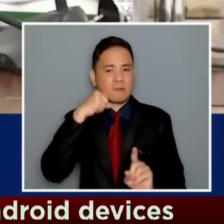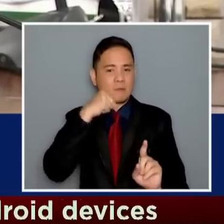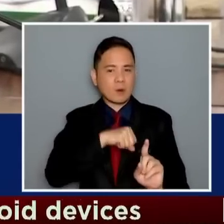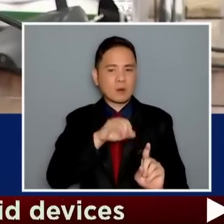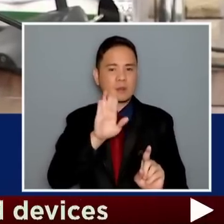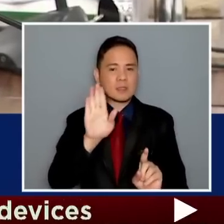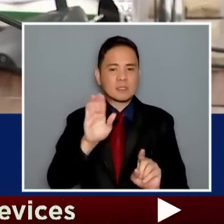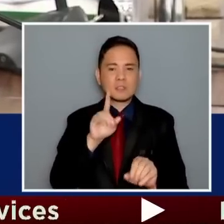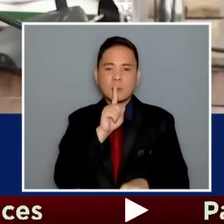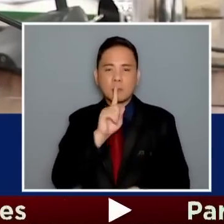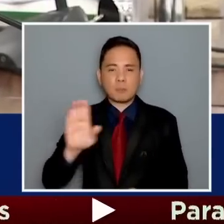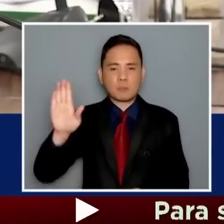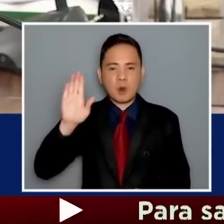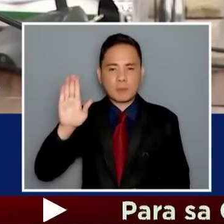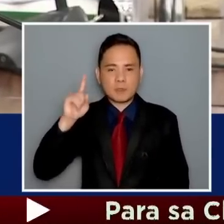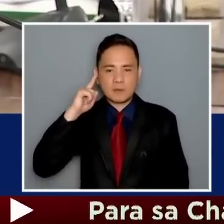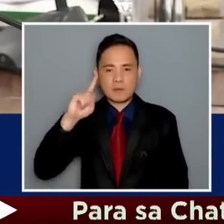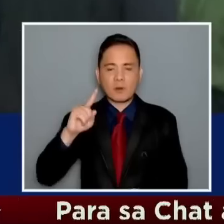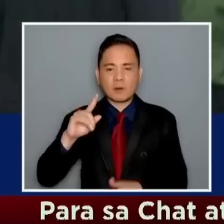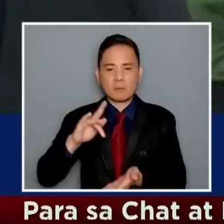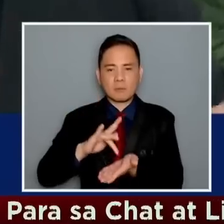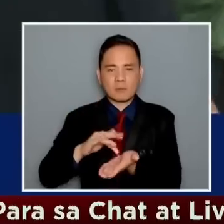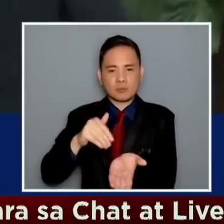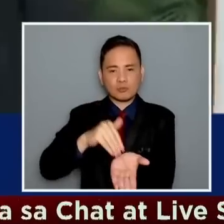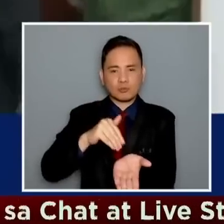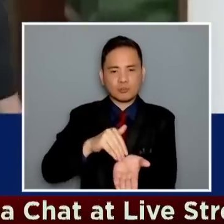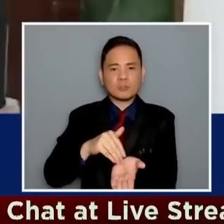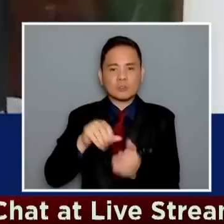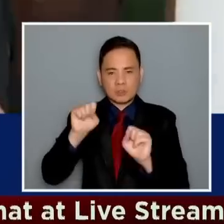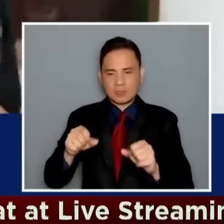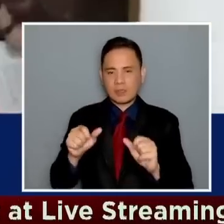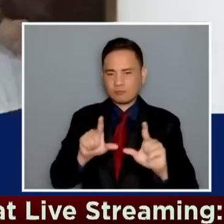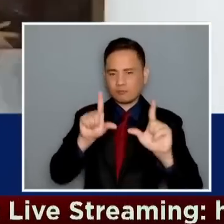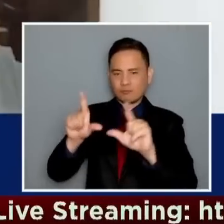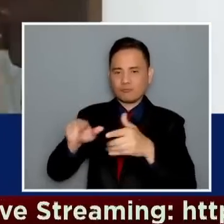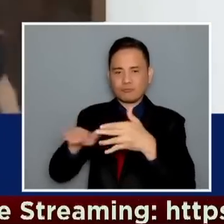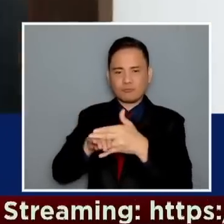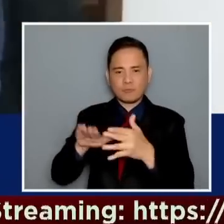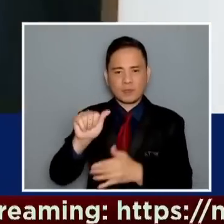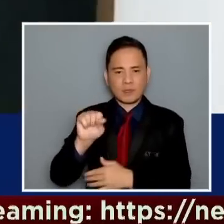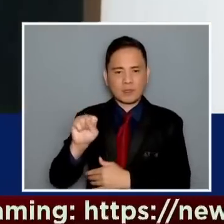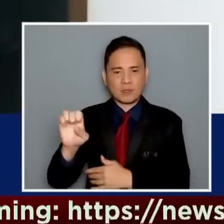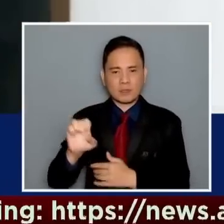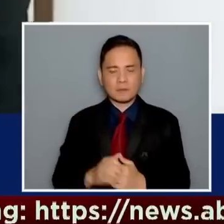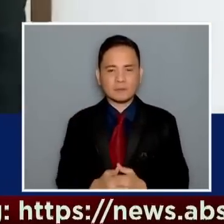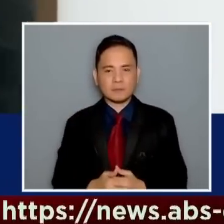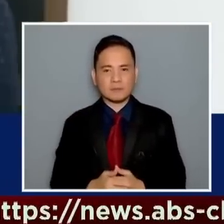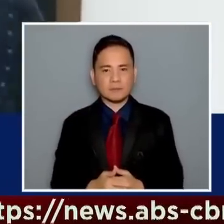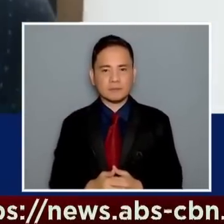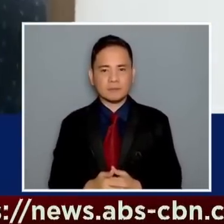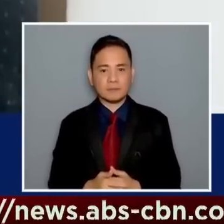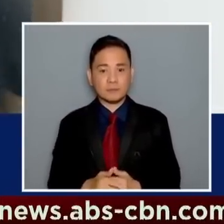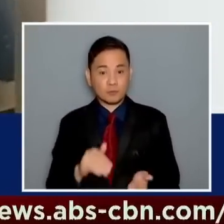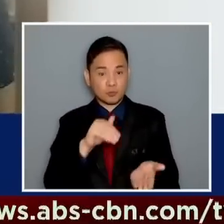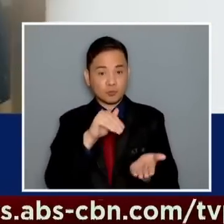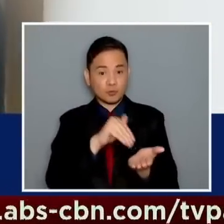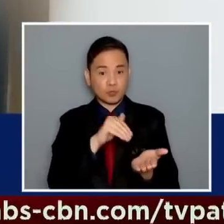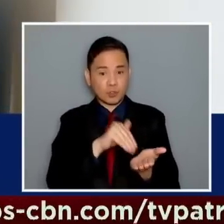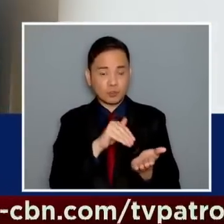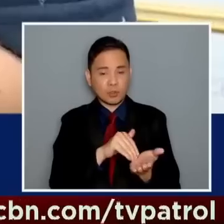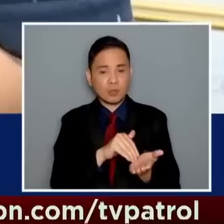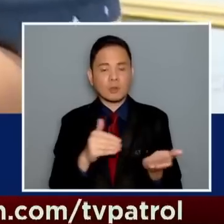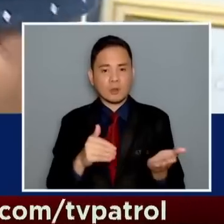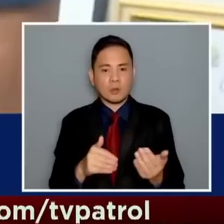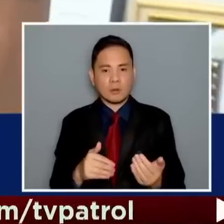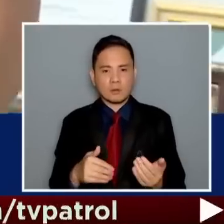a medical practitioner at pwede siyang kasuhan. Nang marinig ng mismong doktor na tila siya ang tinutukoy sa pagdinig